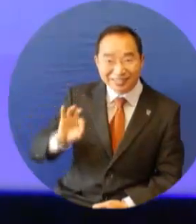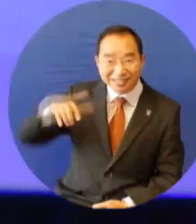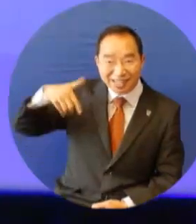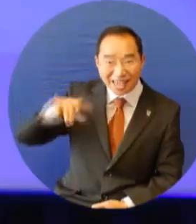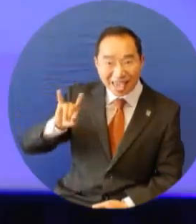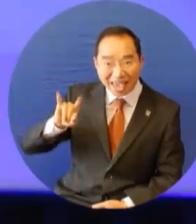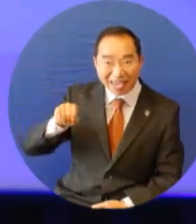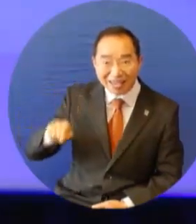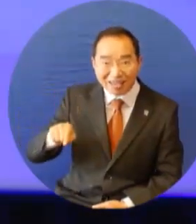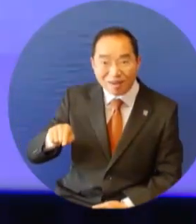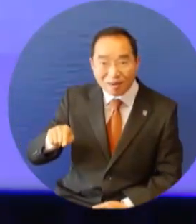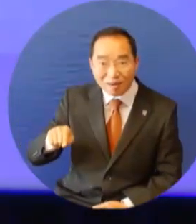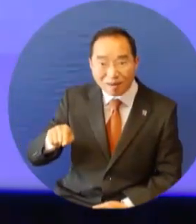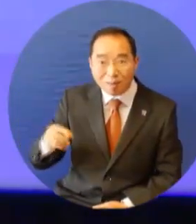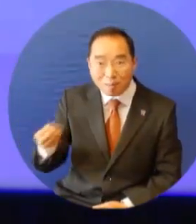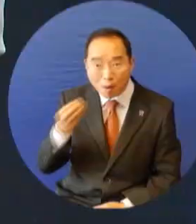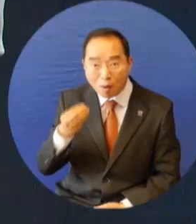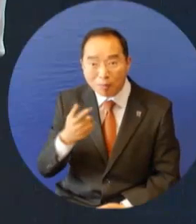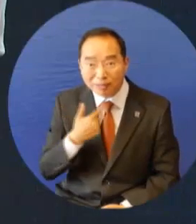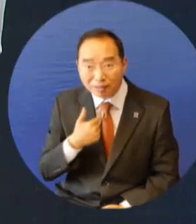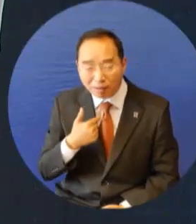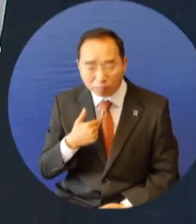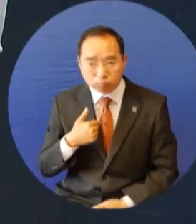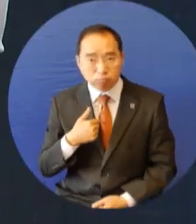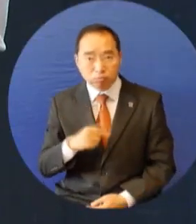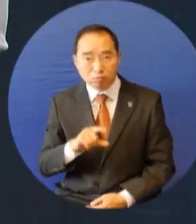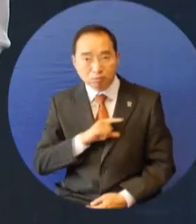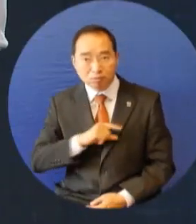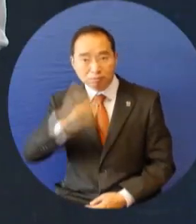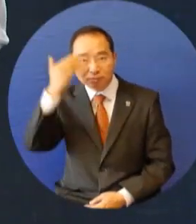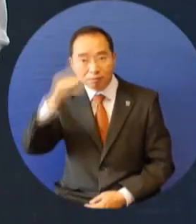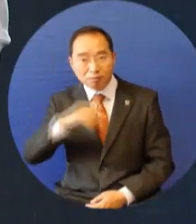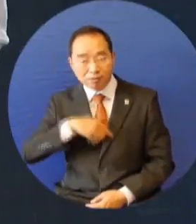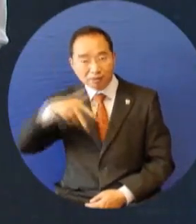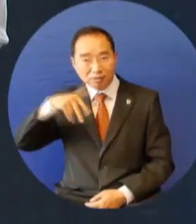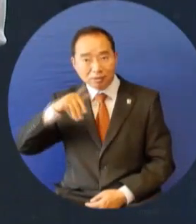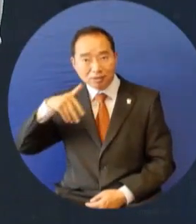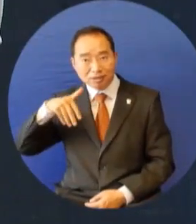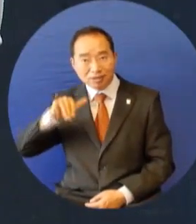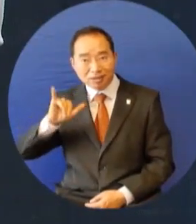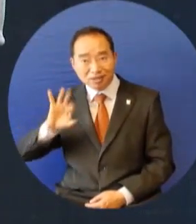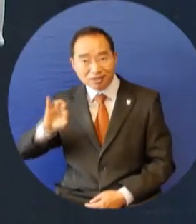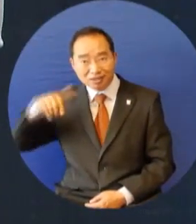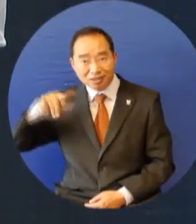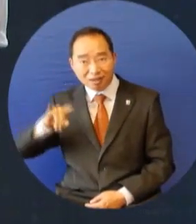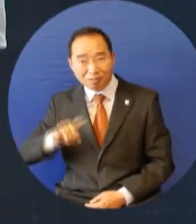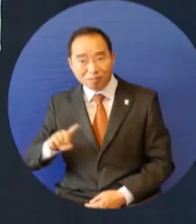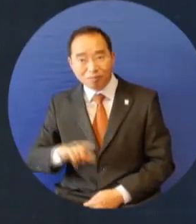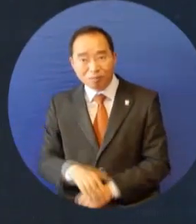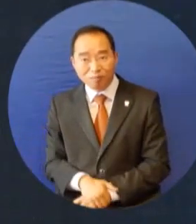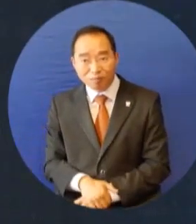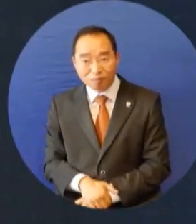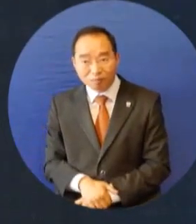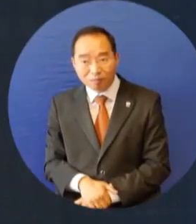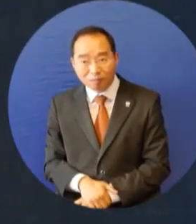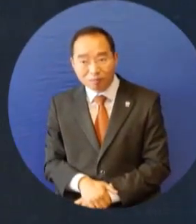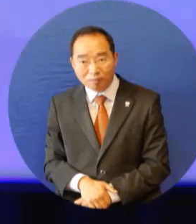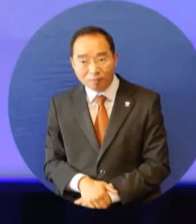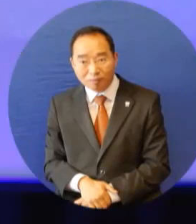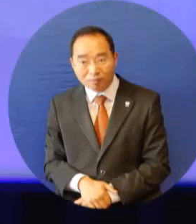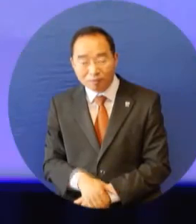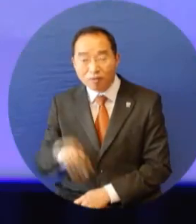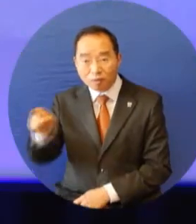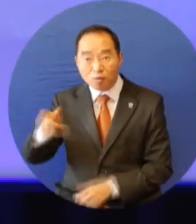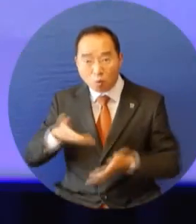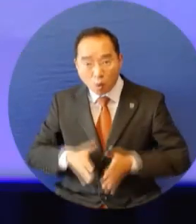게 먹어봤어요? 아나운서는? 아니요. 사실 저는 지친 게라는 단어도 처음 들어봤습니다. 오늘.